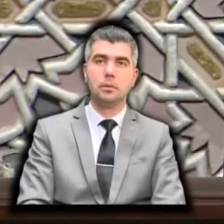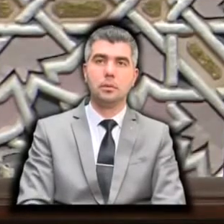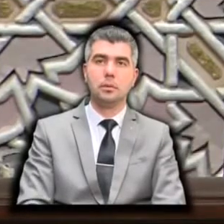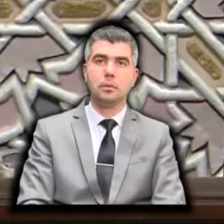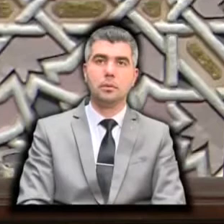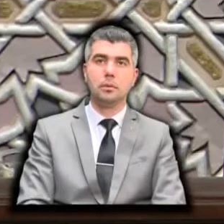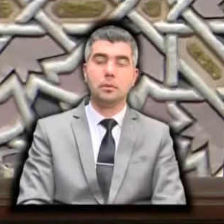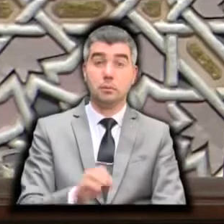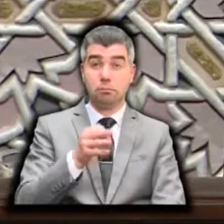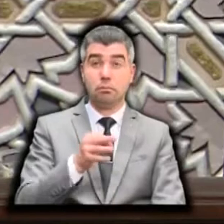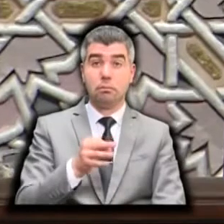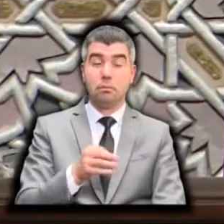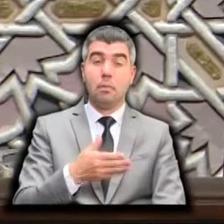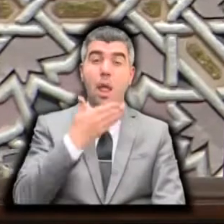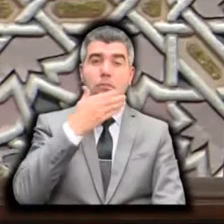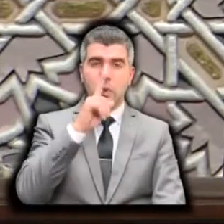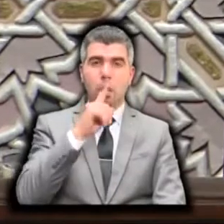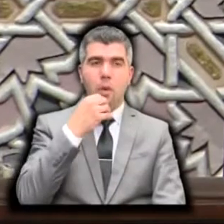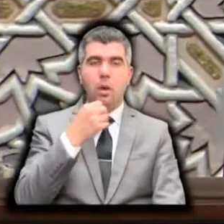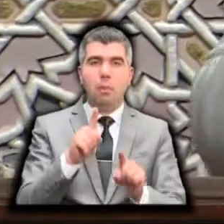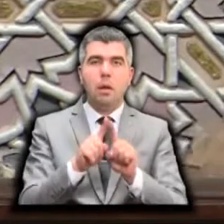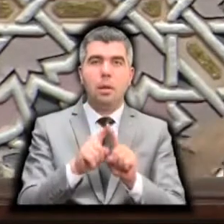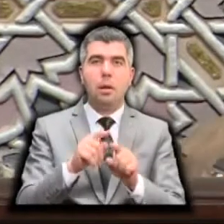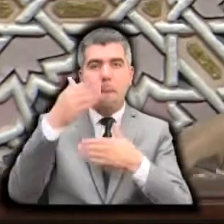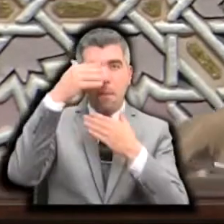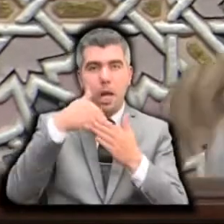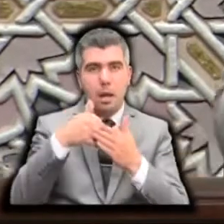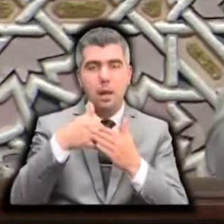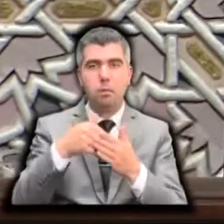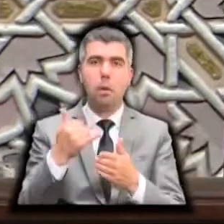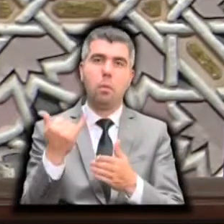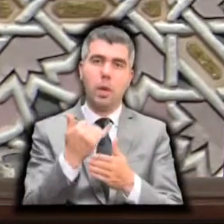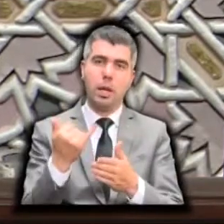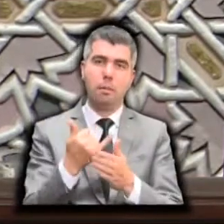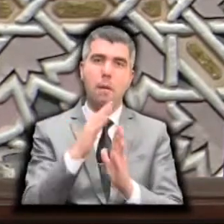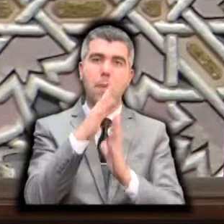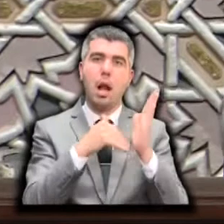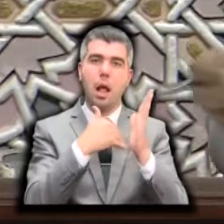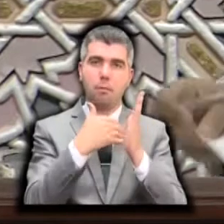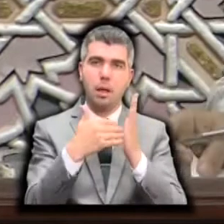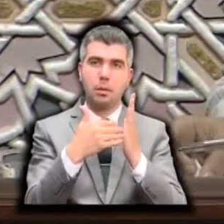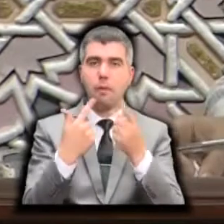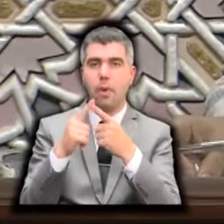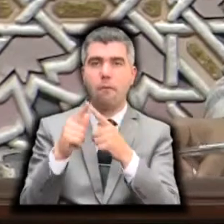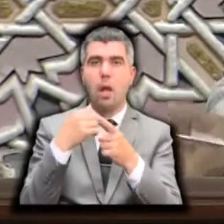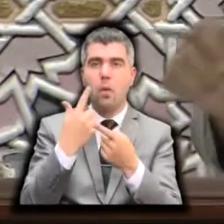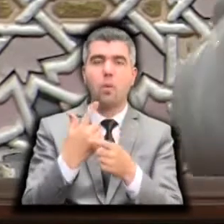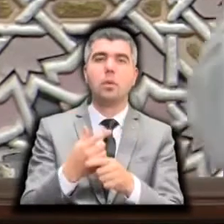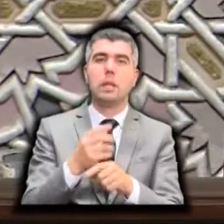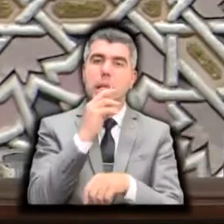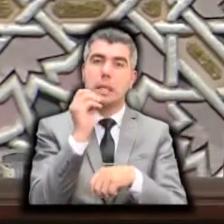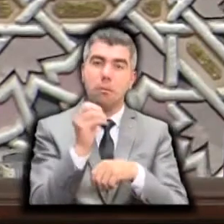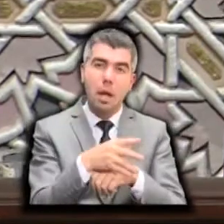ويجب اولا الاقرار بان الحمد لله بلادنا لها لها واحد المكسب اللي هو البرنامج الوطني لتدبير النفايات اللي وصلنا